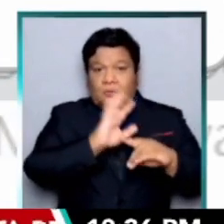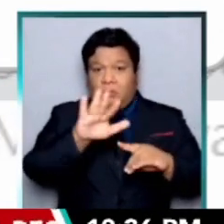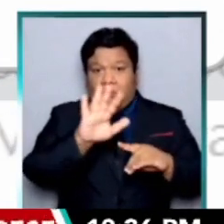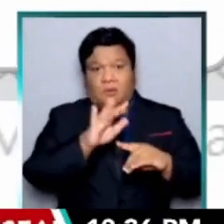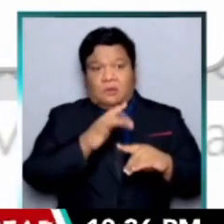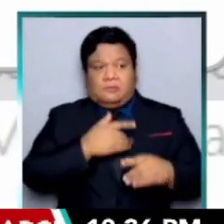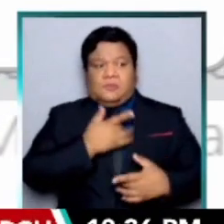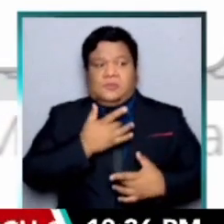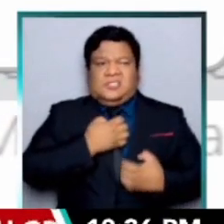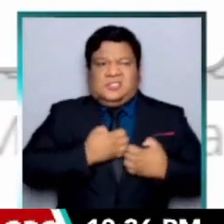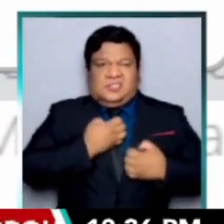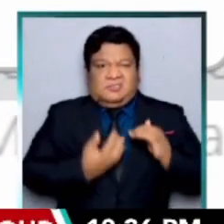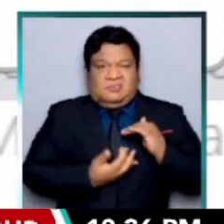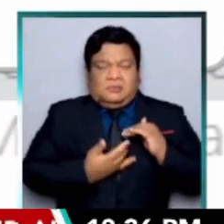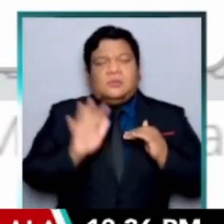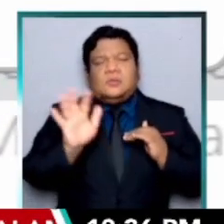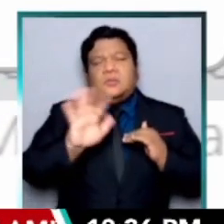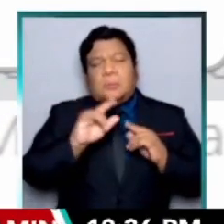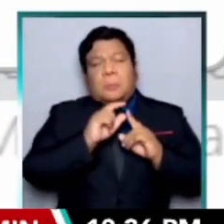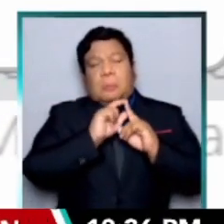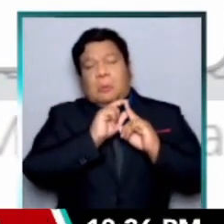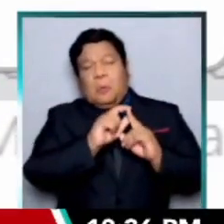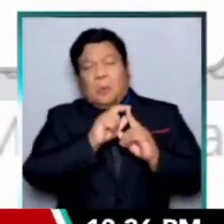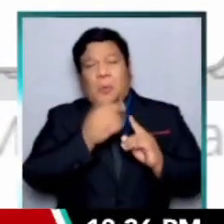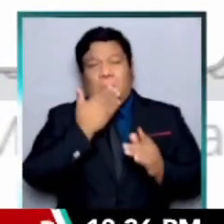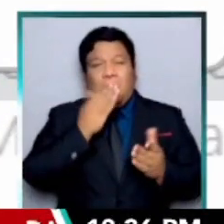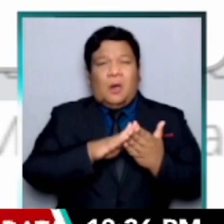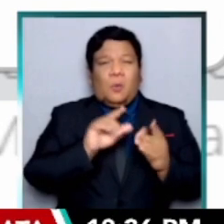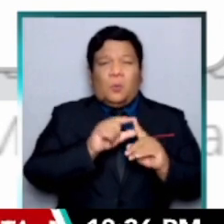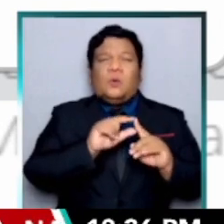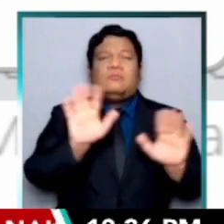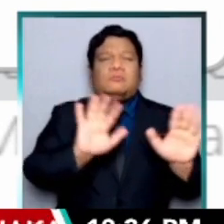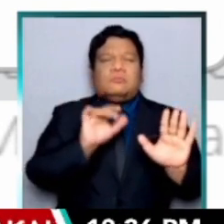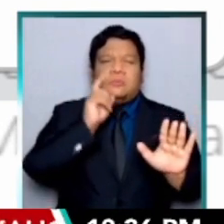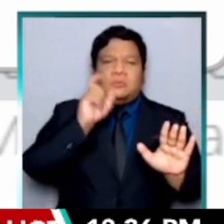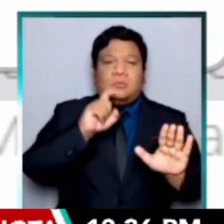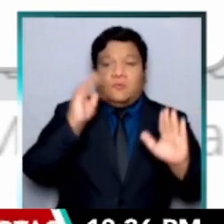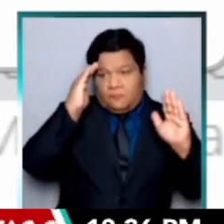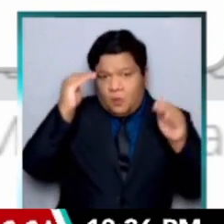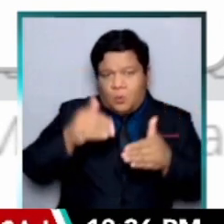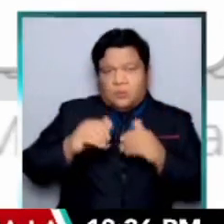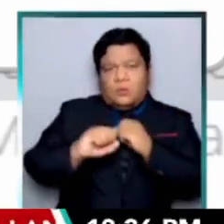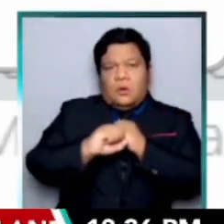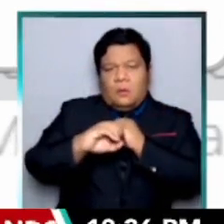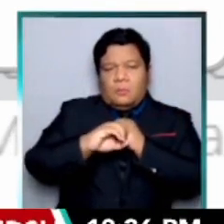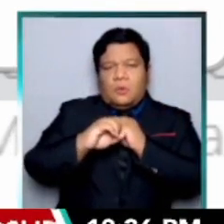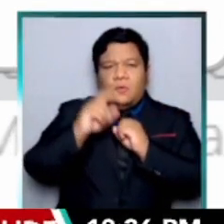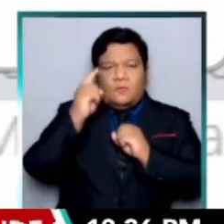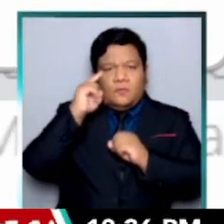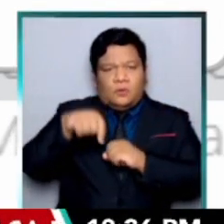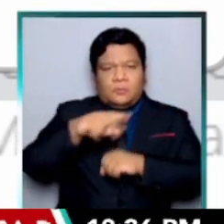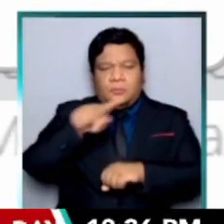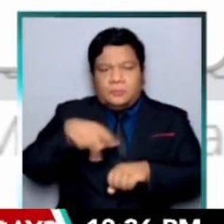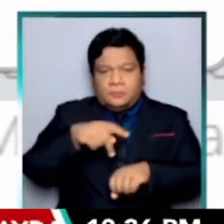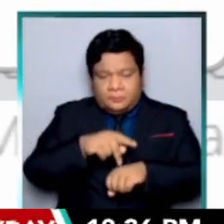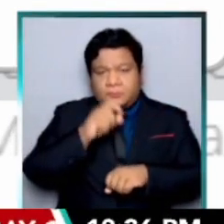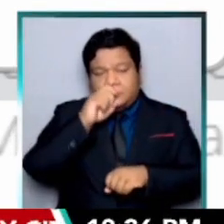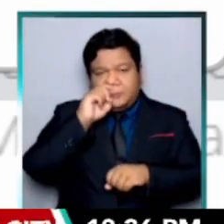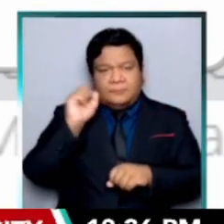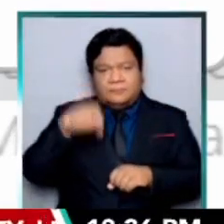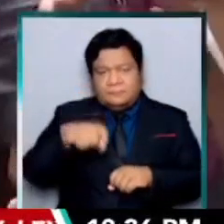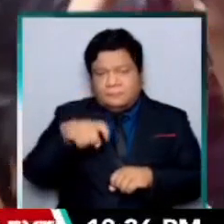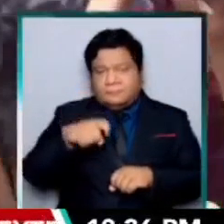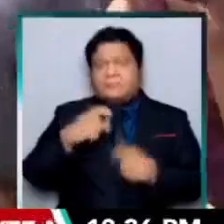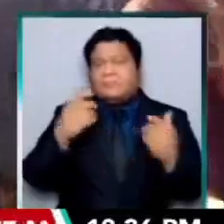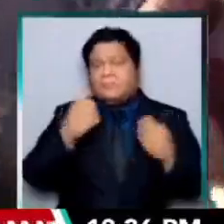nang magbitaw ng masasakit na salita. Focus na lang daw sa kampanya at sa bayan na kailangang ipaglaban. Nasa Infanta,